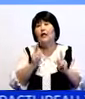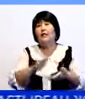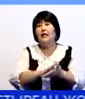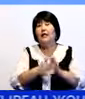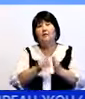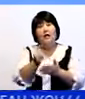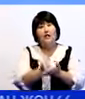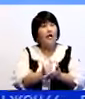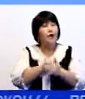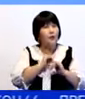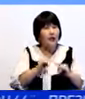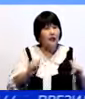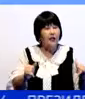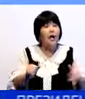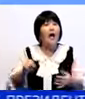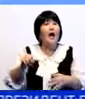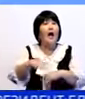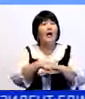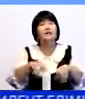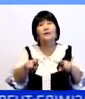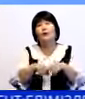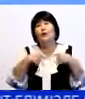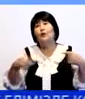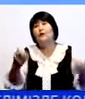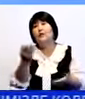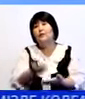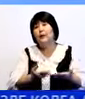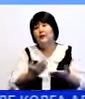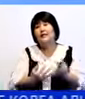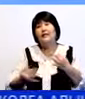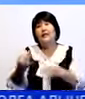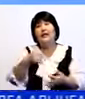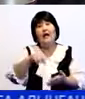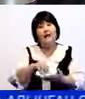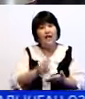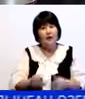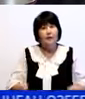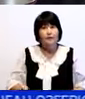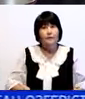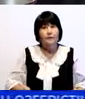мен нығайтуды, ассамблея рөлі және өзге де мәселелерді талқыға салды.